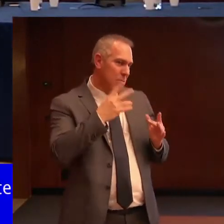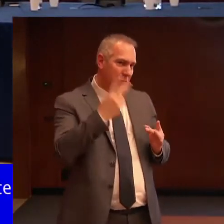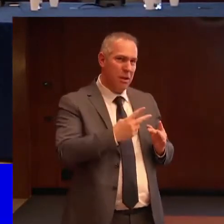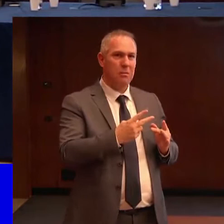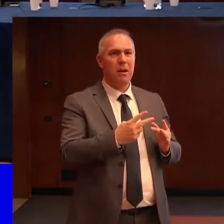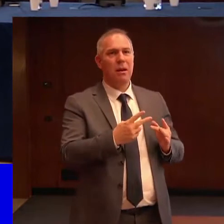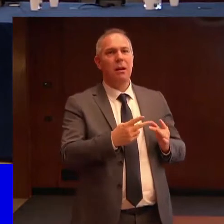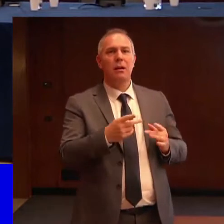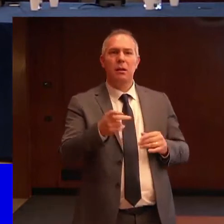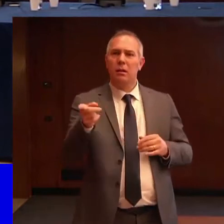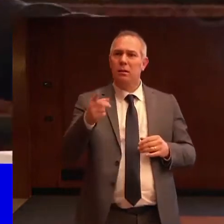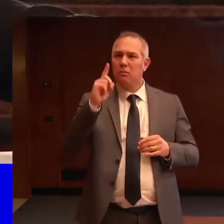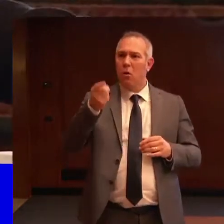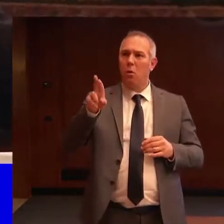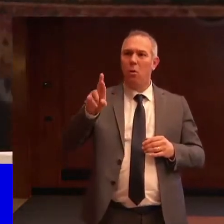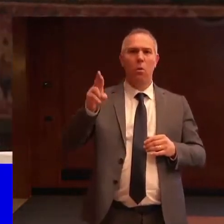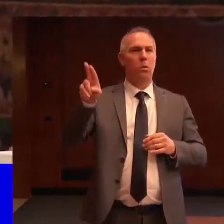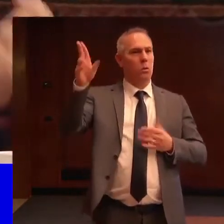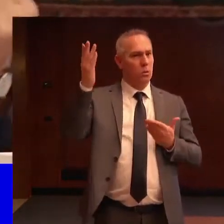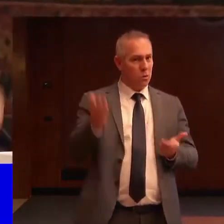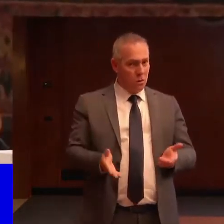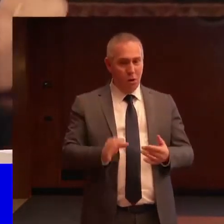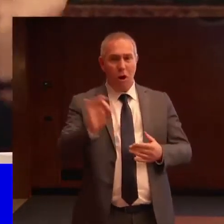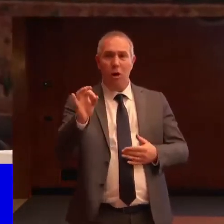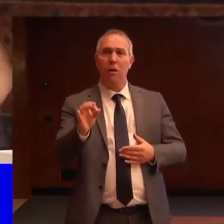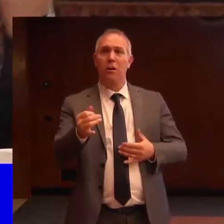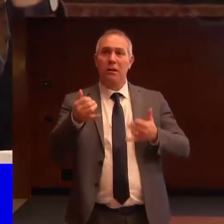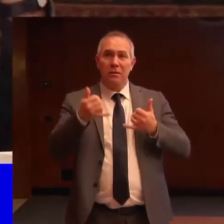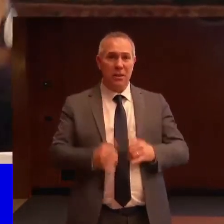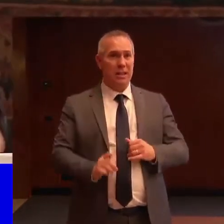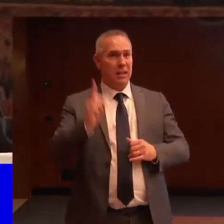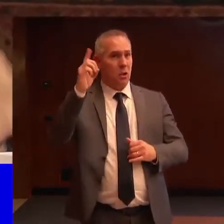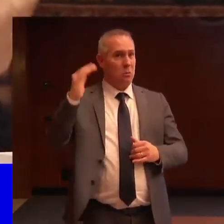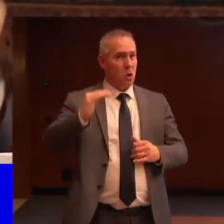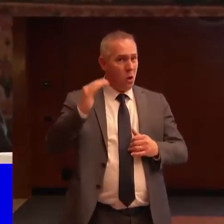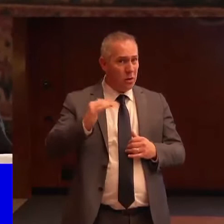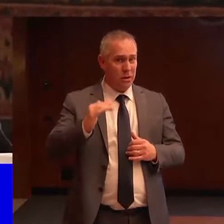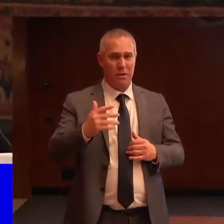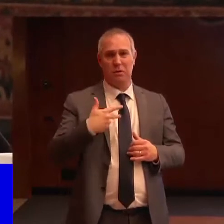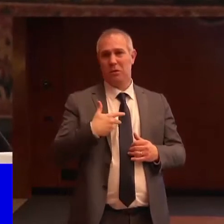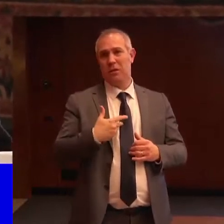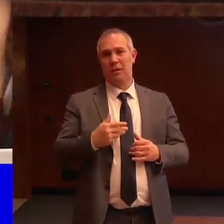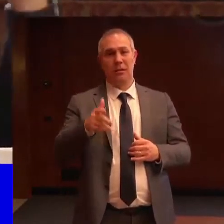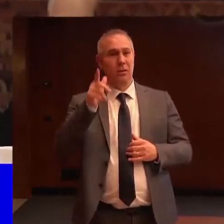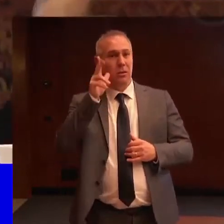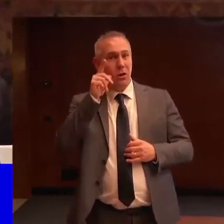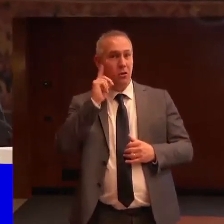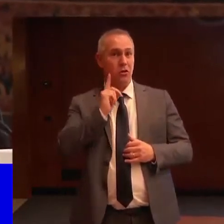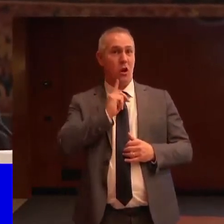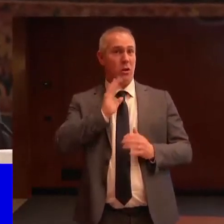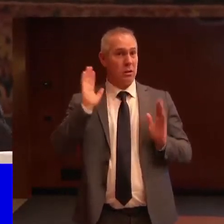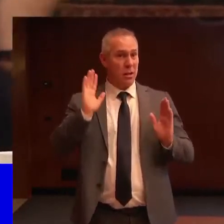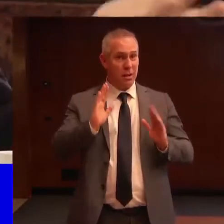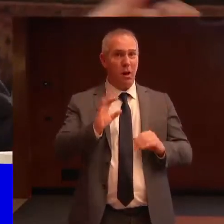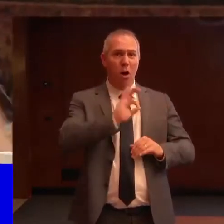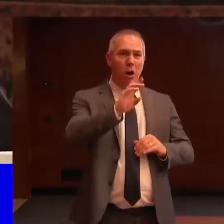un guru. Figli di un dio minore, con una grande potente personaggio della sordomuta, il già citato Rain